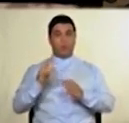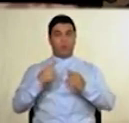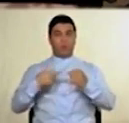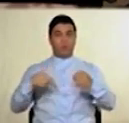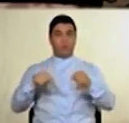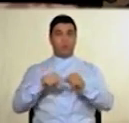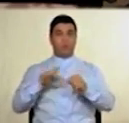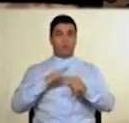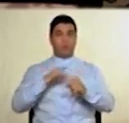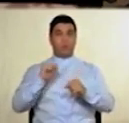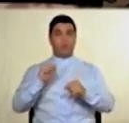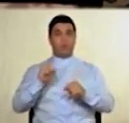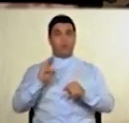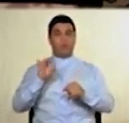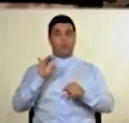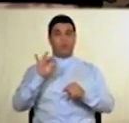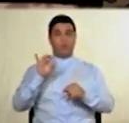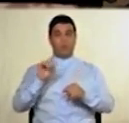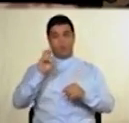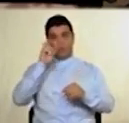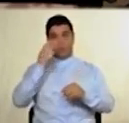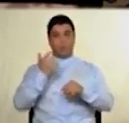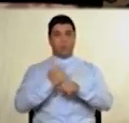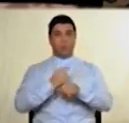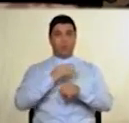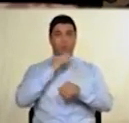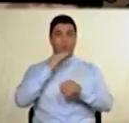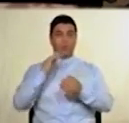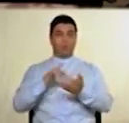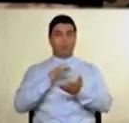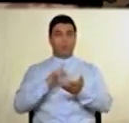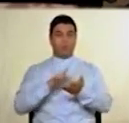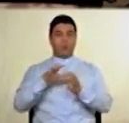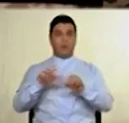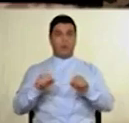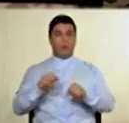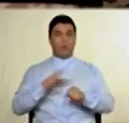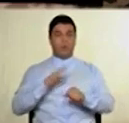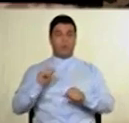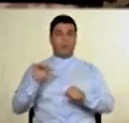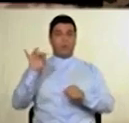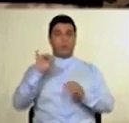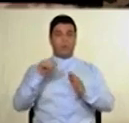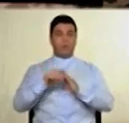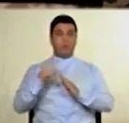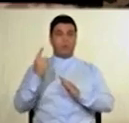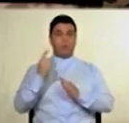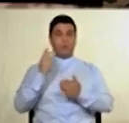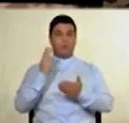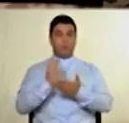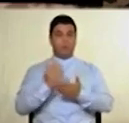mavjud bo'lgan Ahamoniylar davlati juda ko'p hududlarni egallab oldi va tarixda birinchi bor,